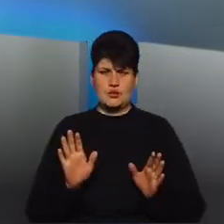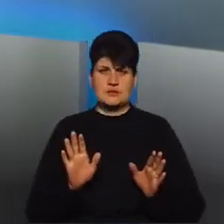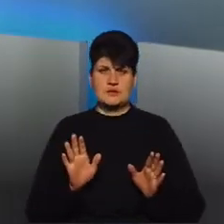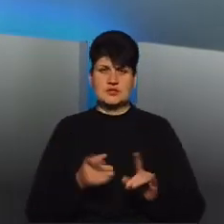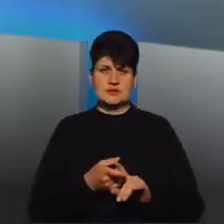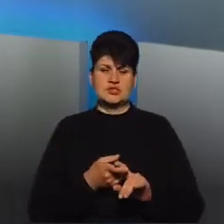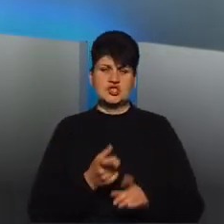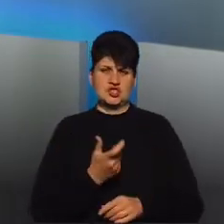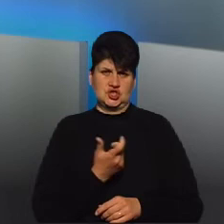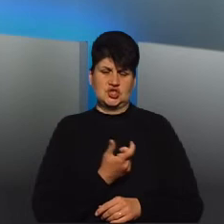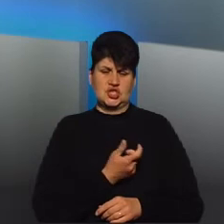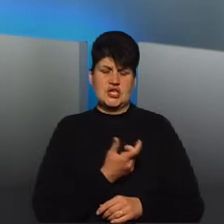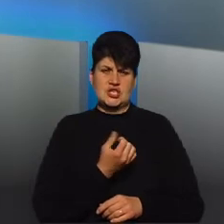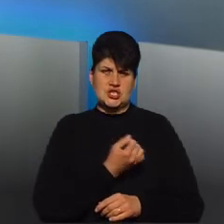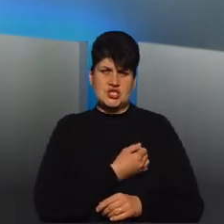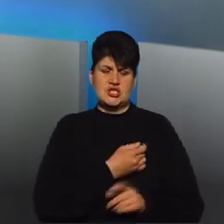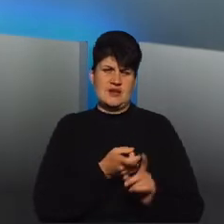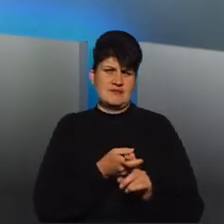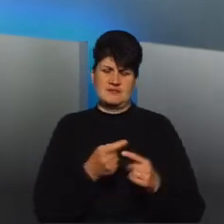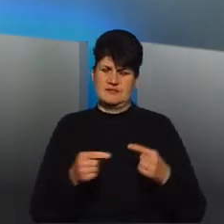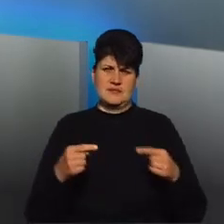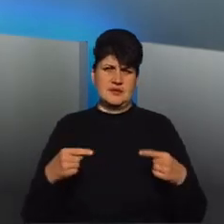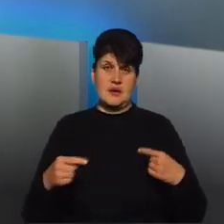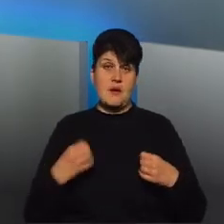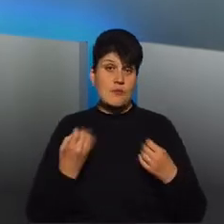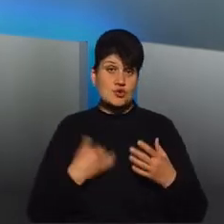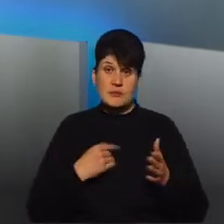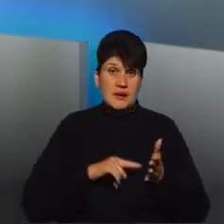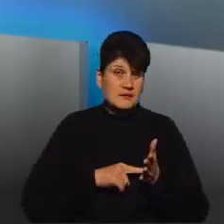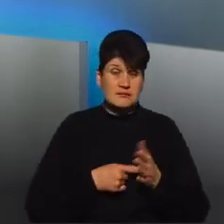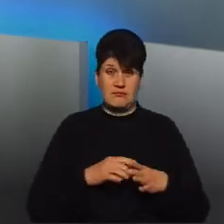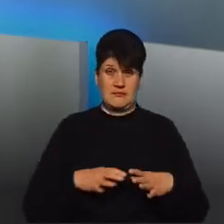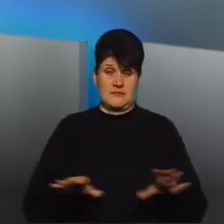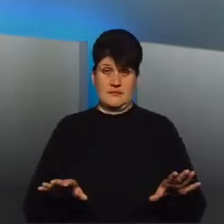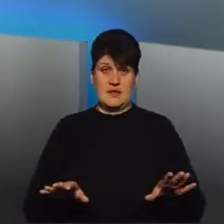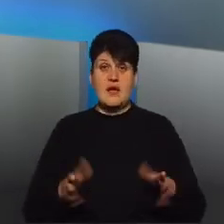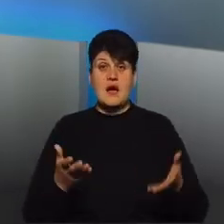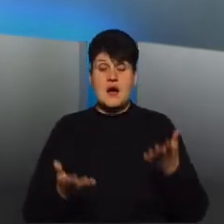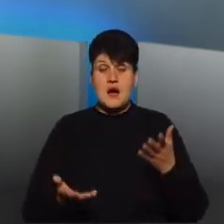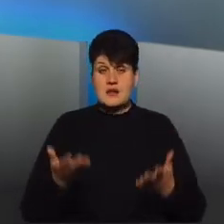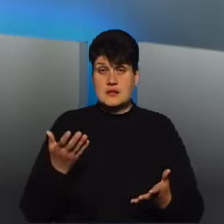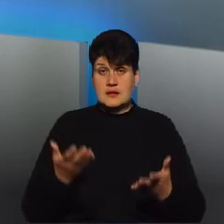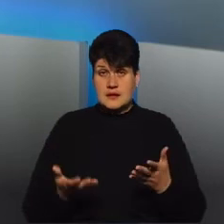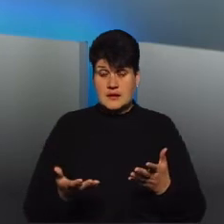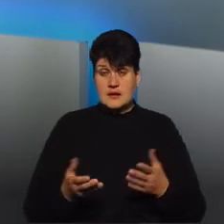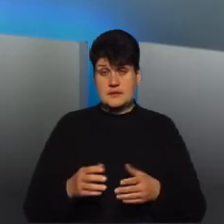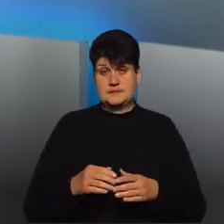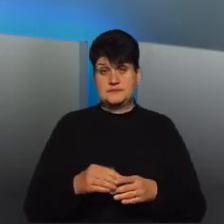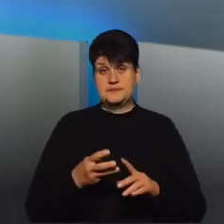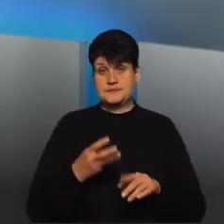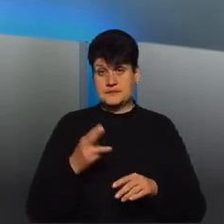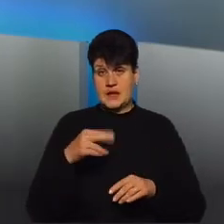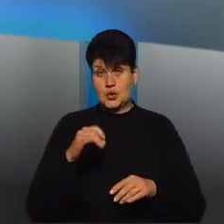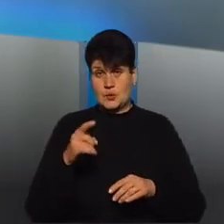щепленнях проти інфекційних хвороб. Просто ми на цьому не наголошували. Але значить, бустерна доза,